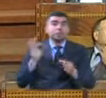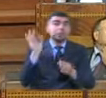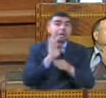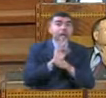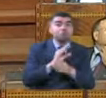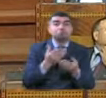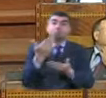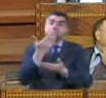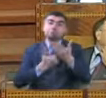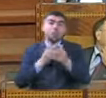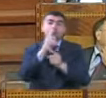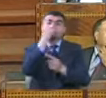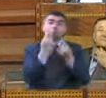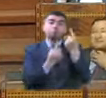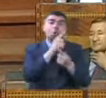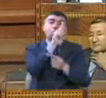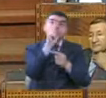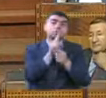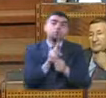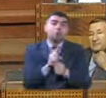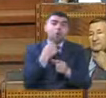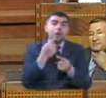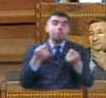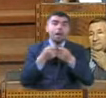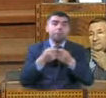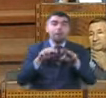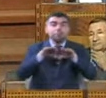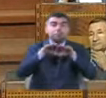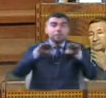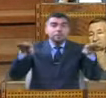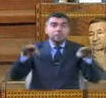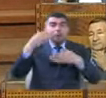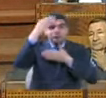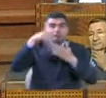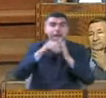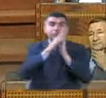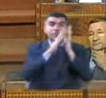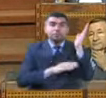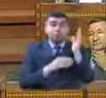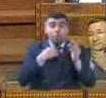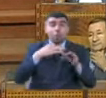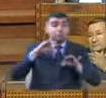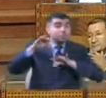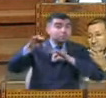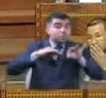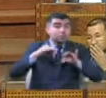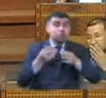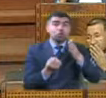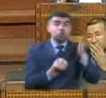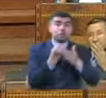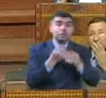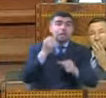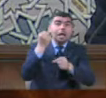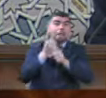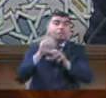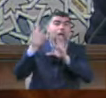أن يهدد استقرار الأمن والسياسة في هذا البلد. هل من استراتيجية وطنية للتشغيل؟ وهل شكرا. من